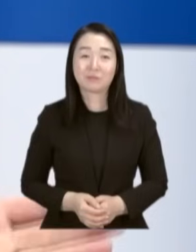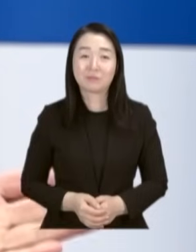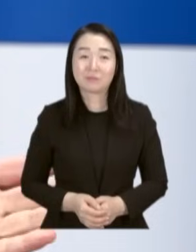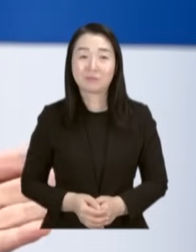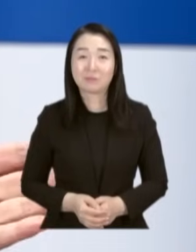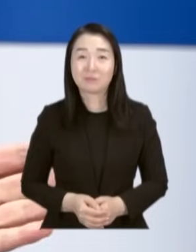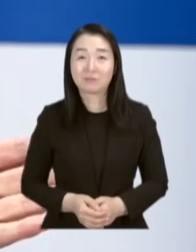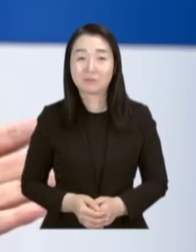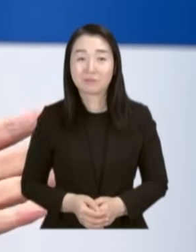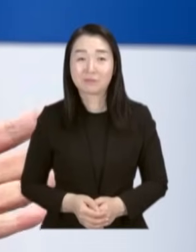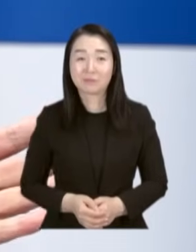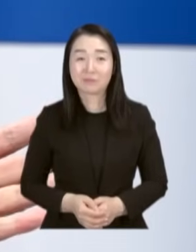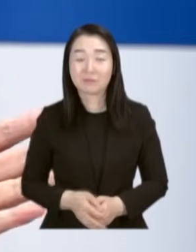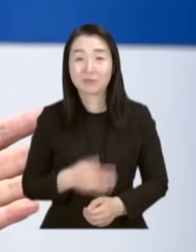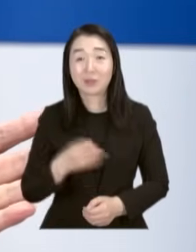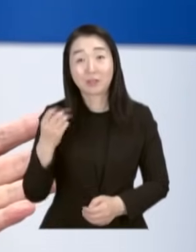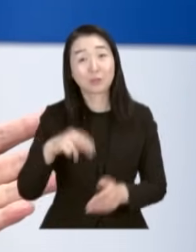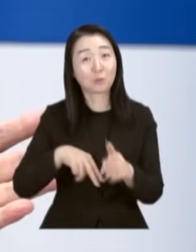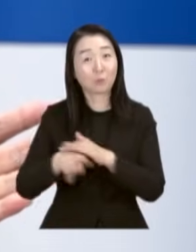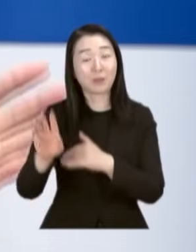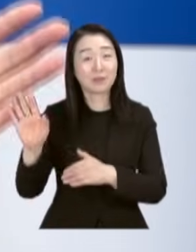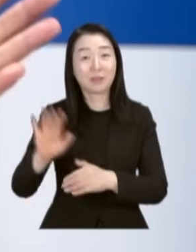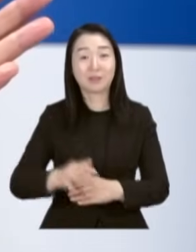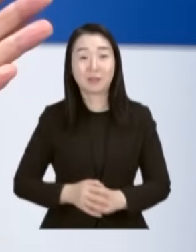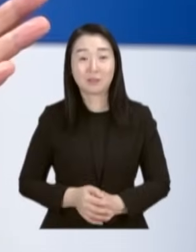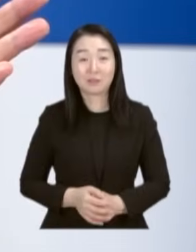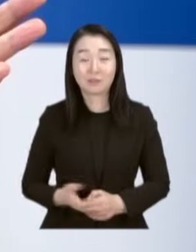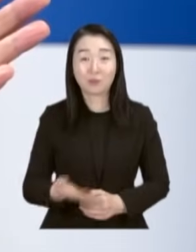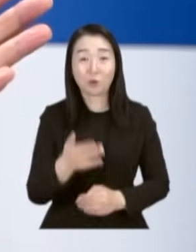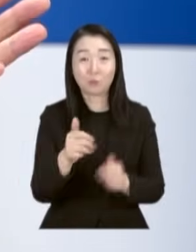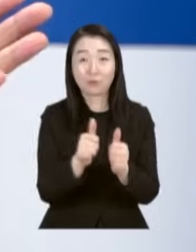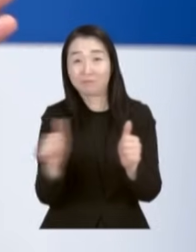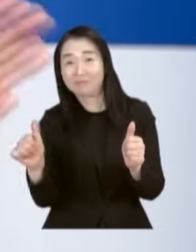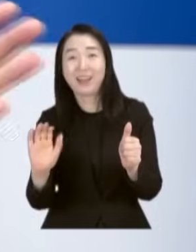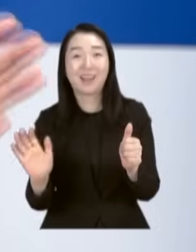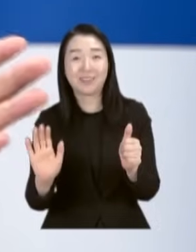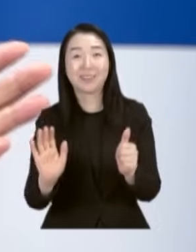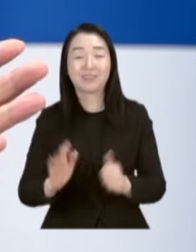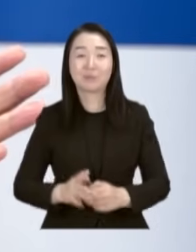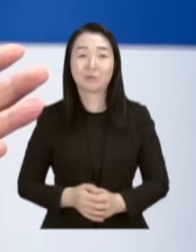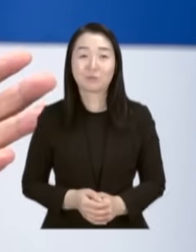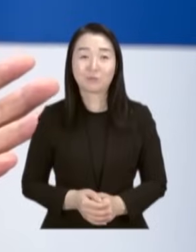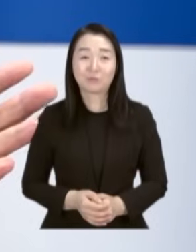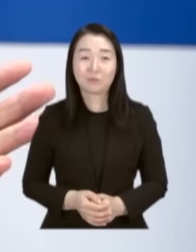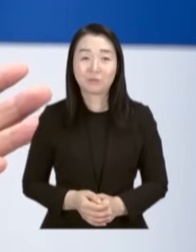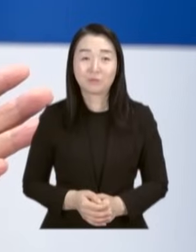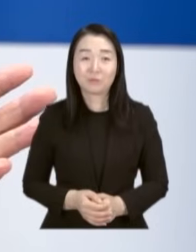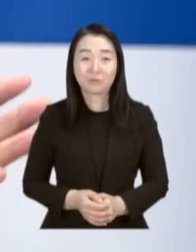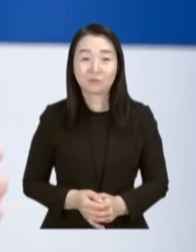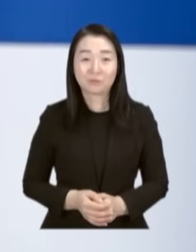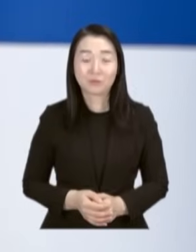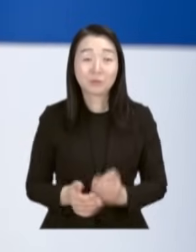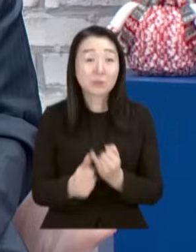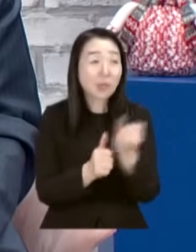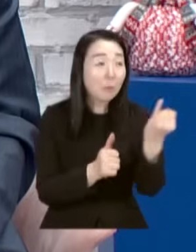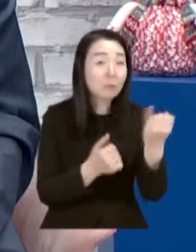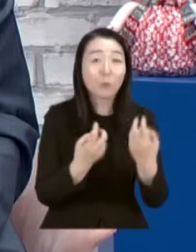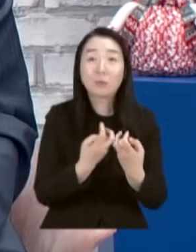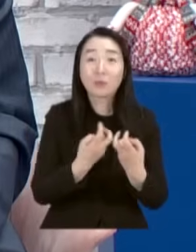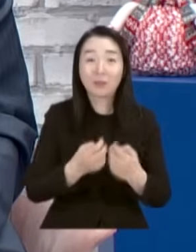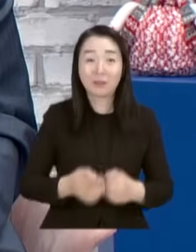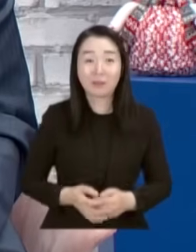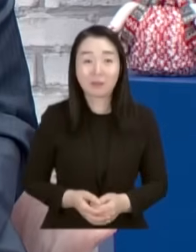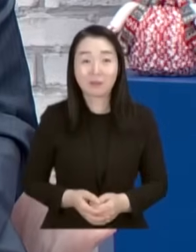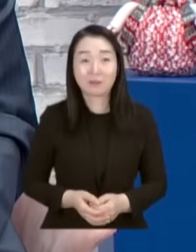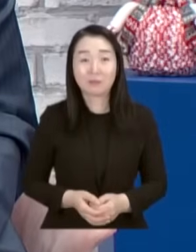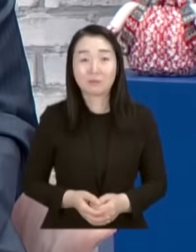제가 다시는 도망가지 않아요. 여러분 곁을 떠나지 않을 거예요. 사모님은 아니, 어떻게 그렇게 됐어요? 사모님은